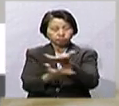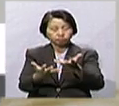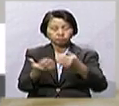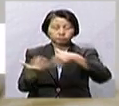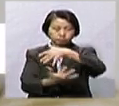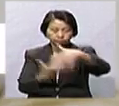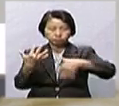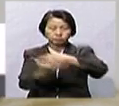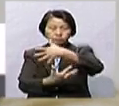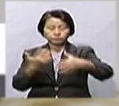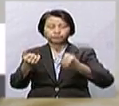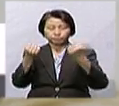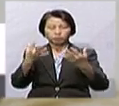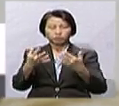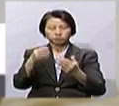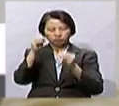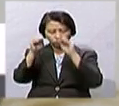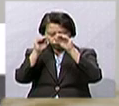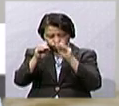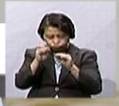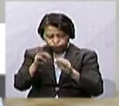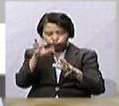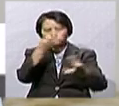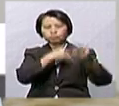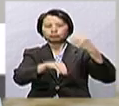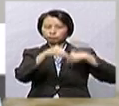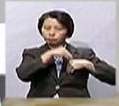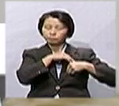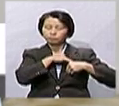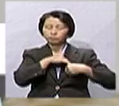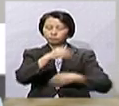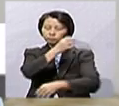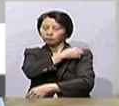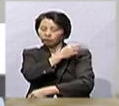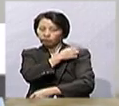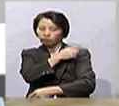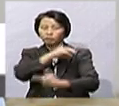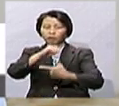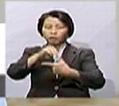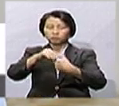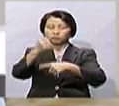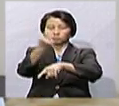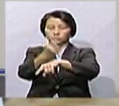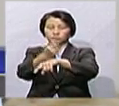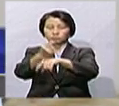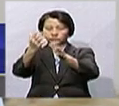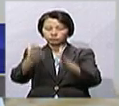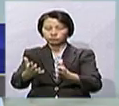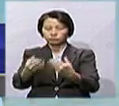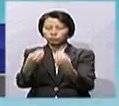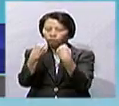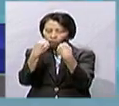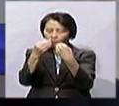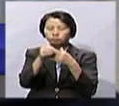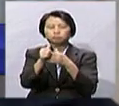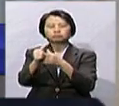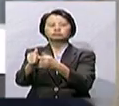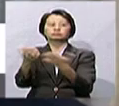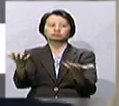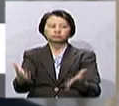banyak input-input yang berfaedah yang mungkin diberikan oleh pegawai ataupun petugas-petugas ini untuk bimbingan jemaah haji.